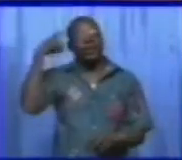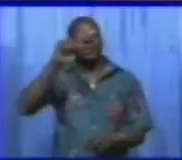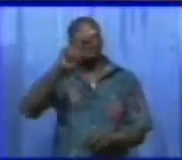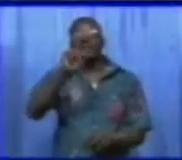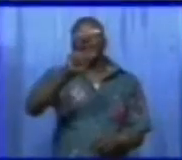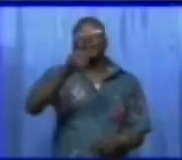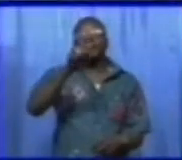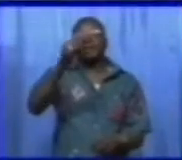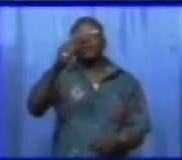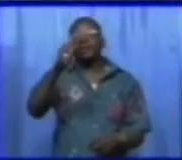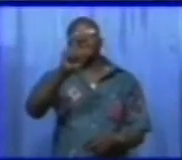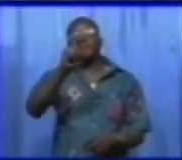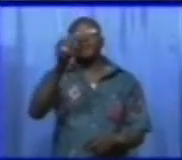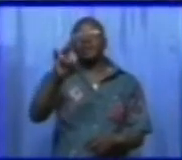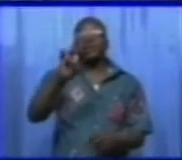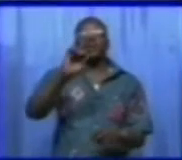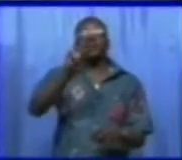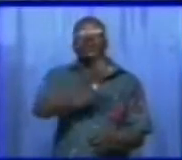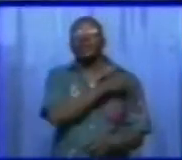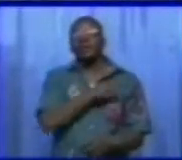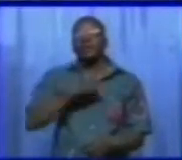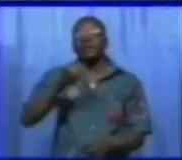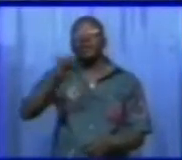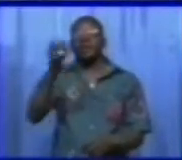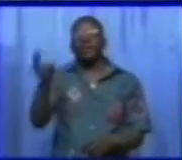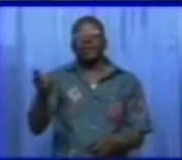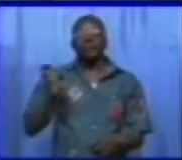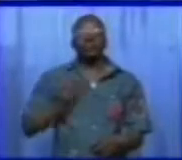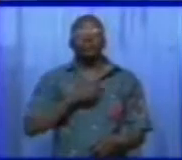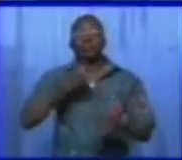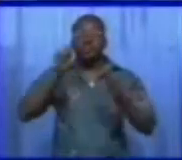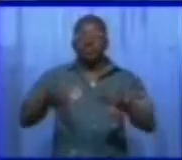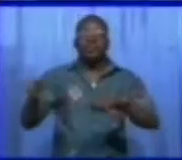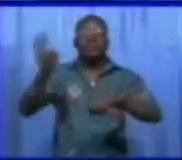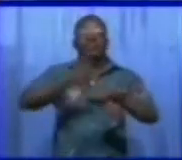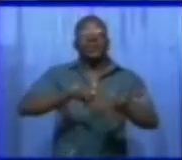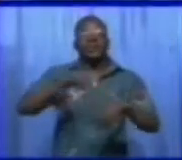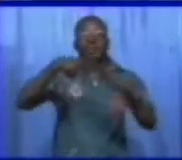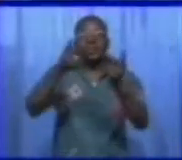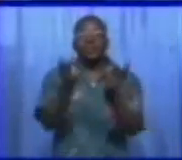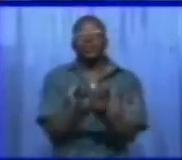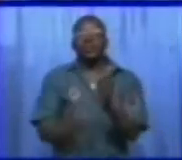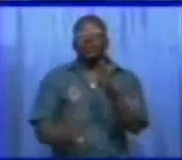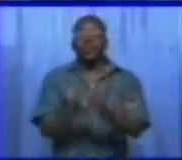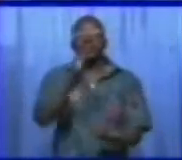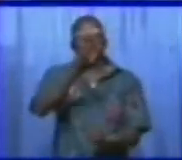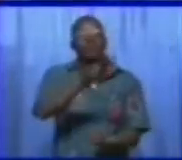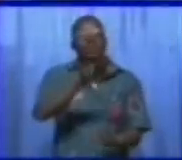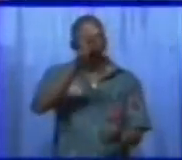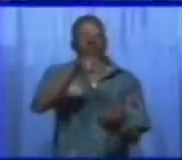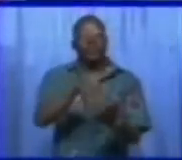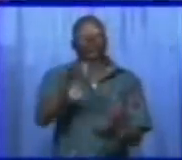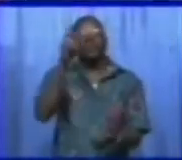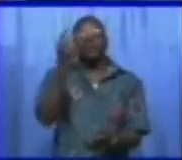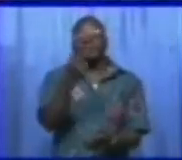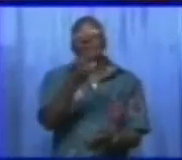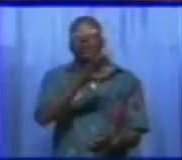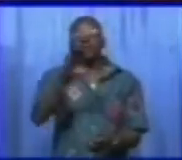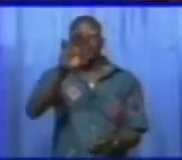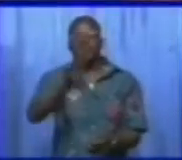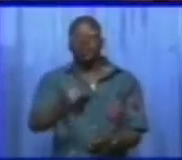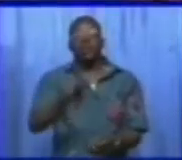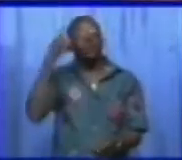17. Nous avons pu mettre en place en 2000 jusqu'en 2012 près de 3235 comités locaux de